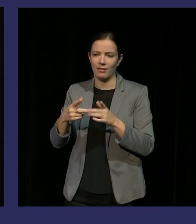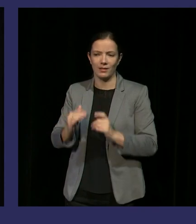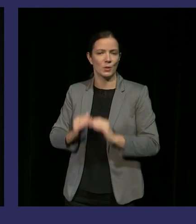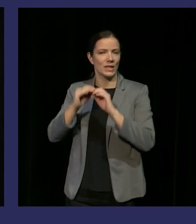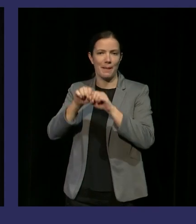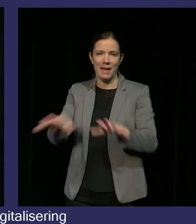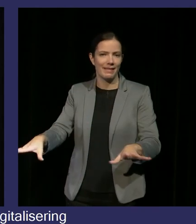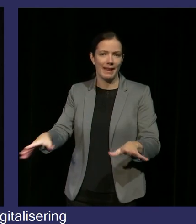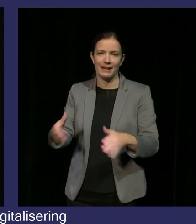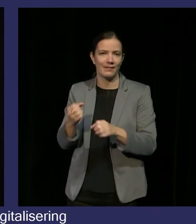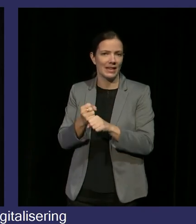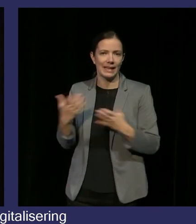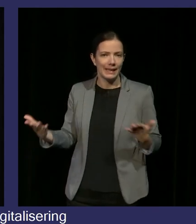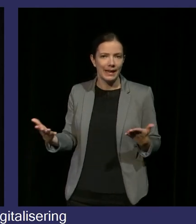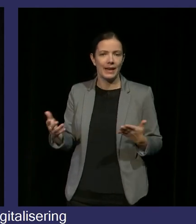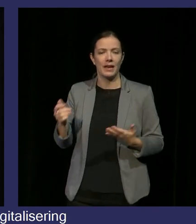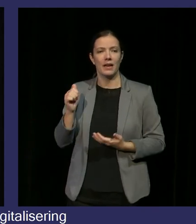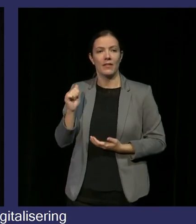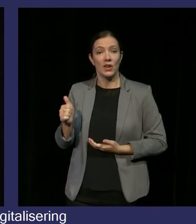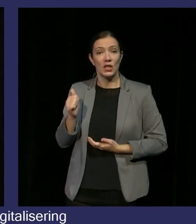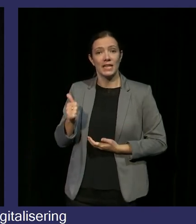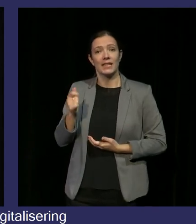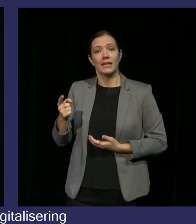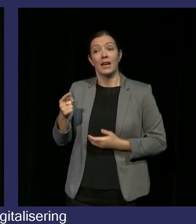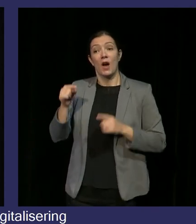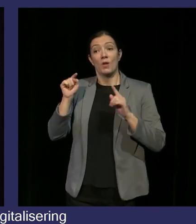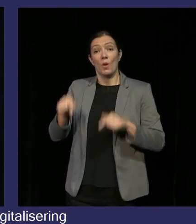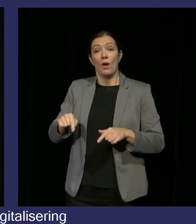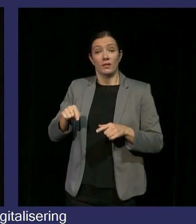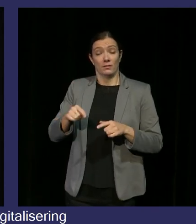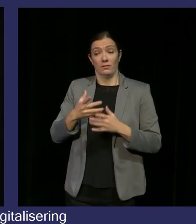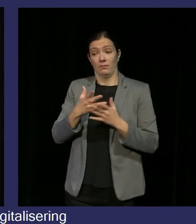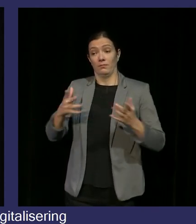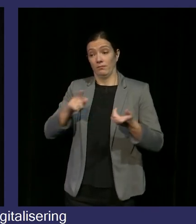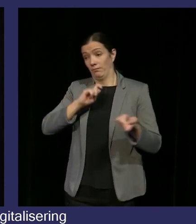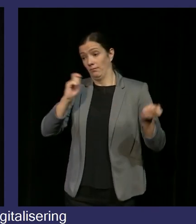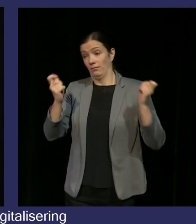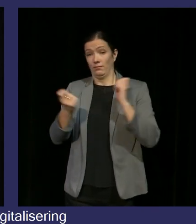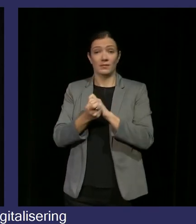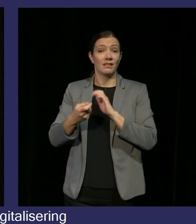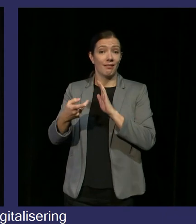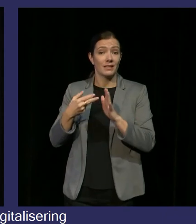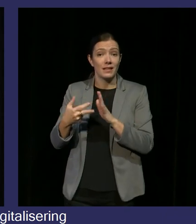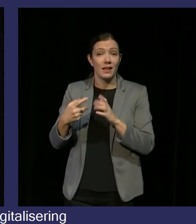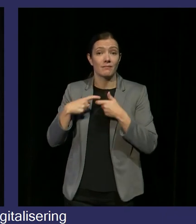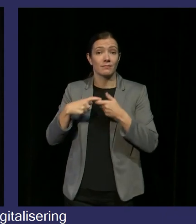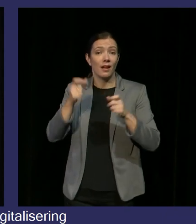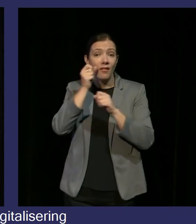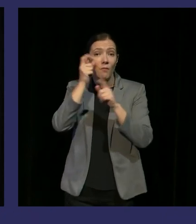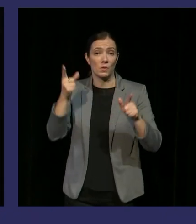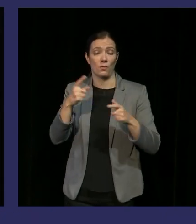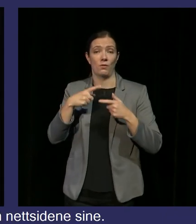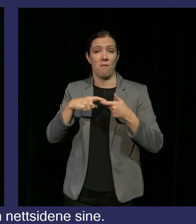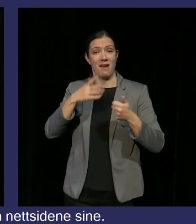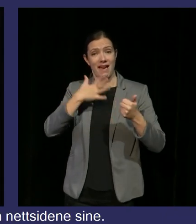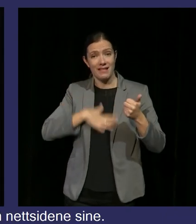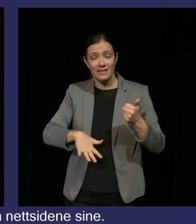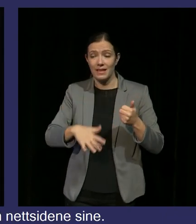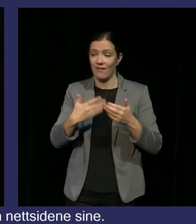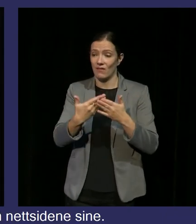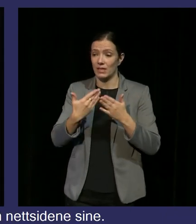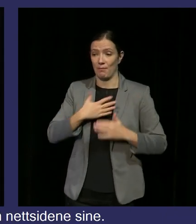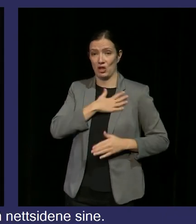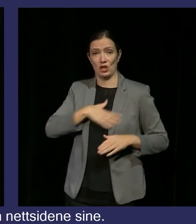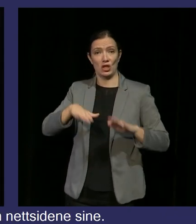medier. Fordi det skjer jo nå en voldsom digitalisering, ikke minst av informasjonen om helse. Mange sykehus